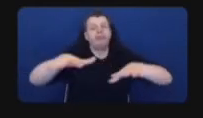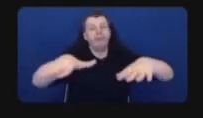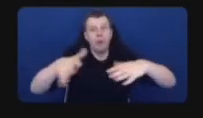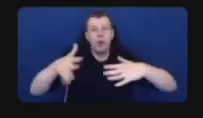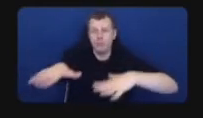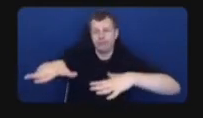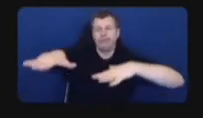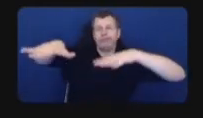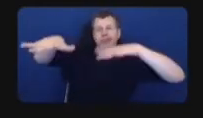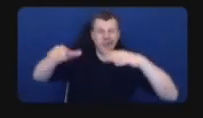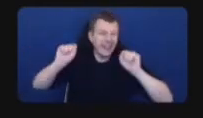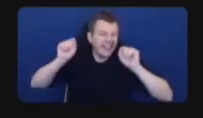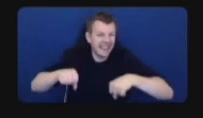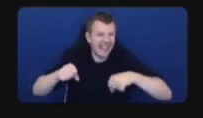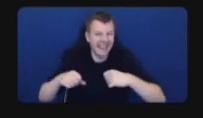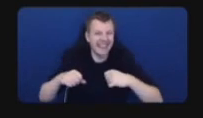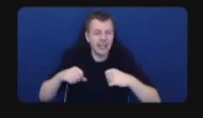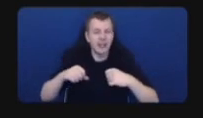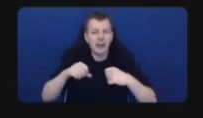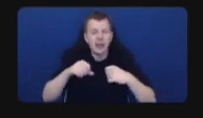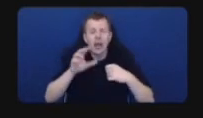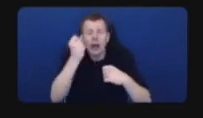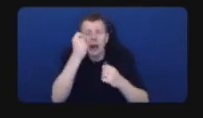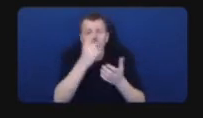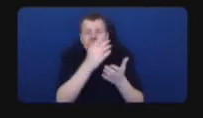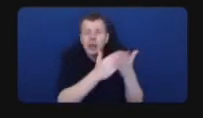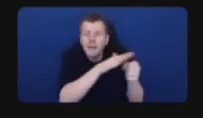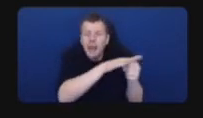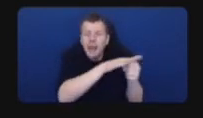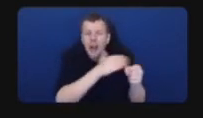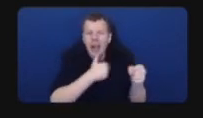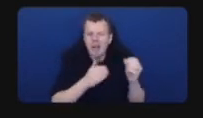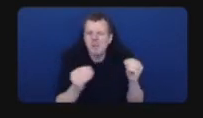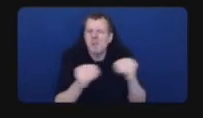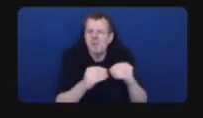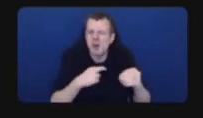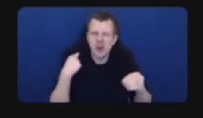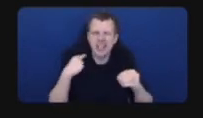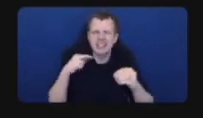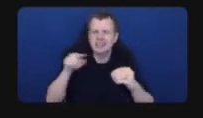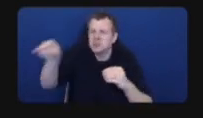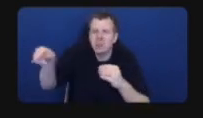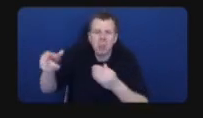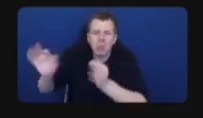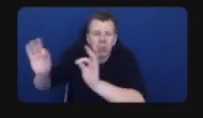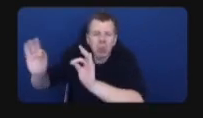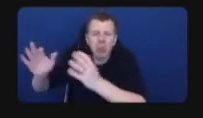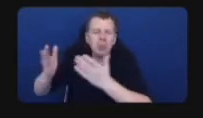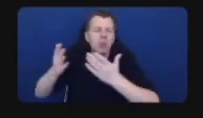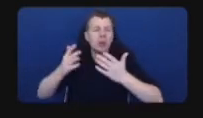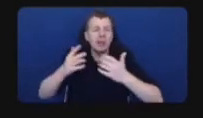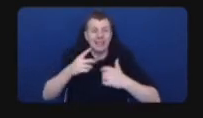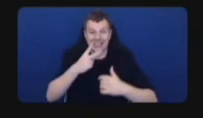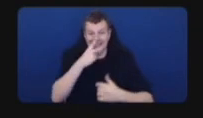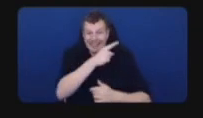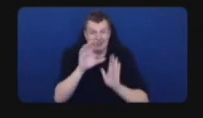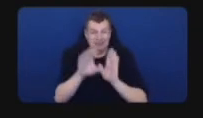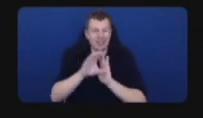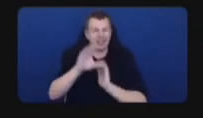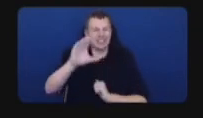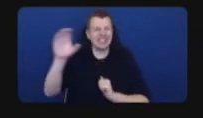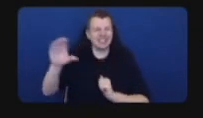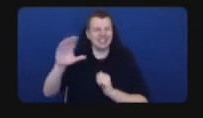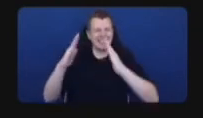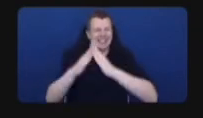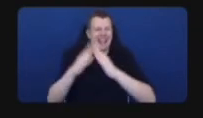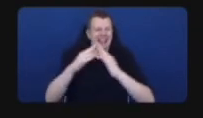们所以也会引起降雨，在降雨量大的时候呢，这个水位会增高，尤其是